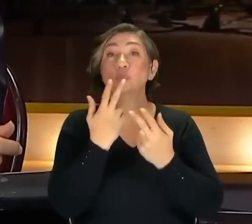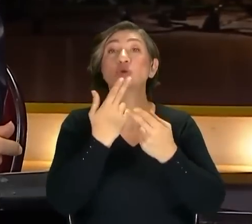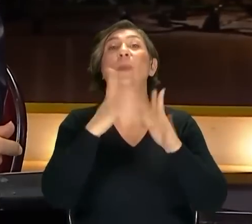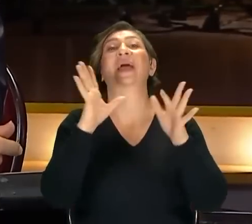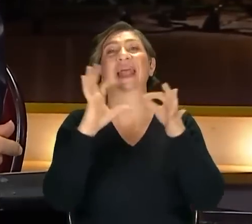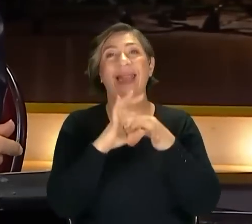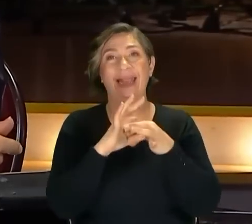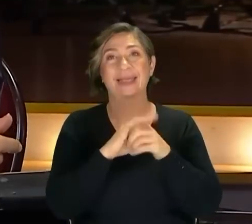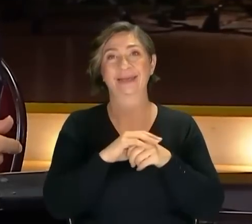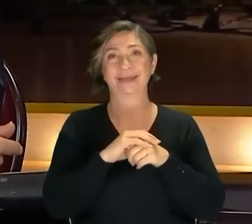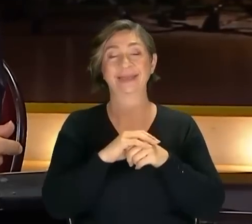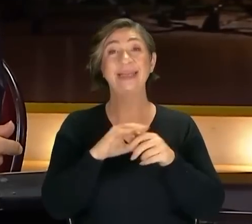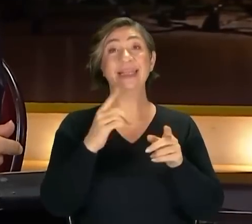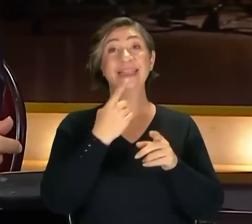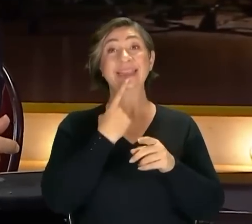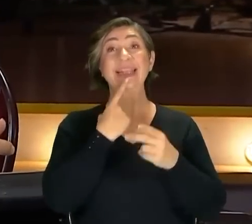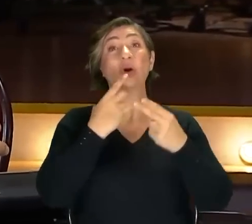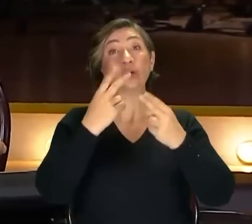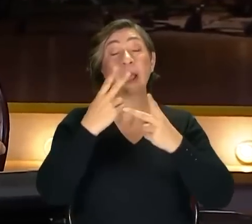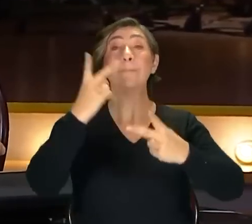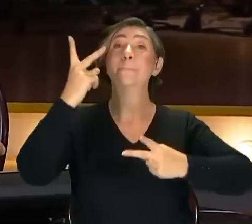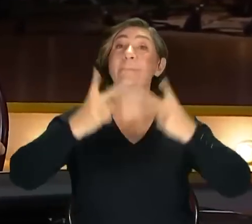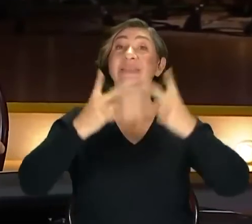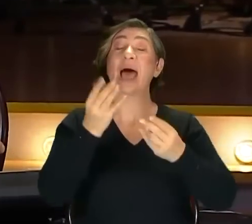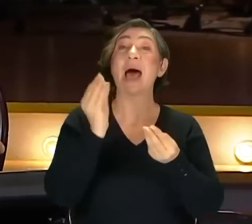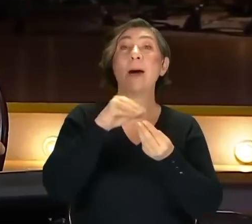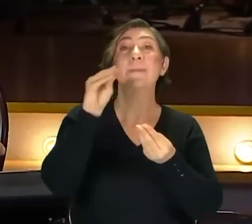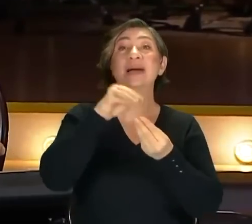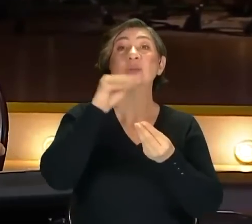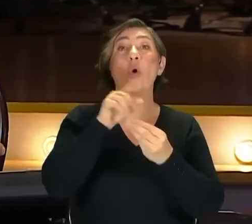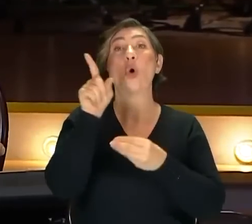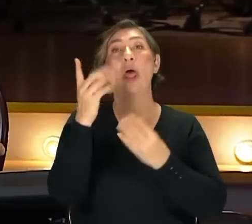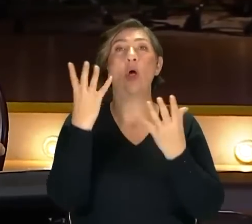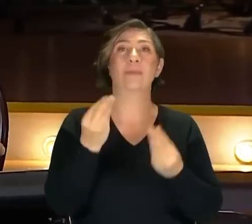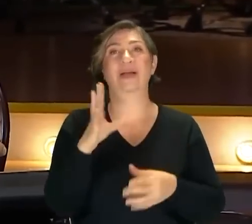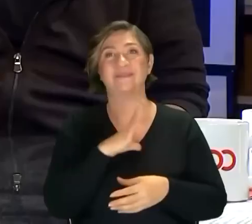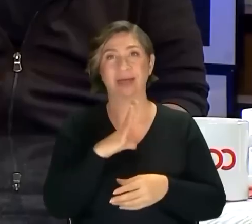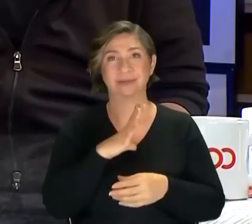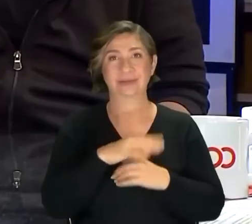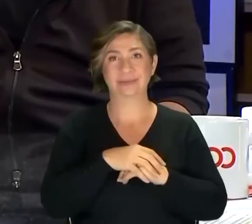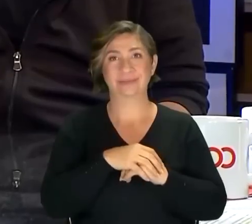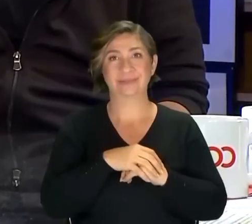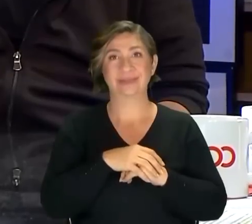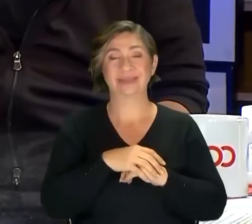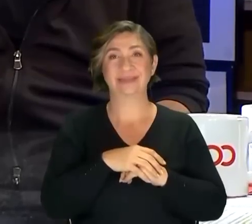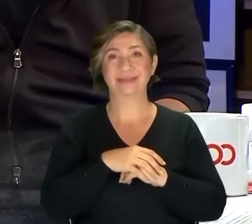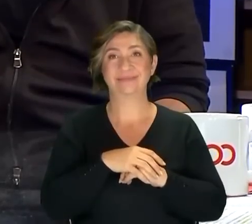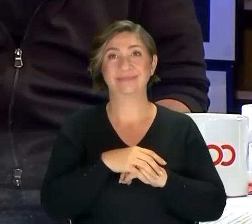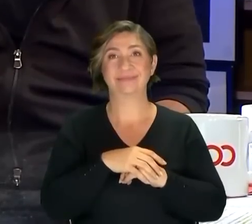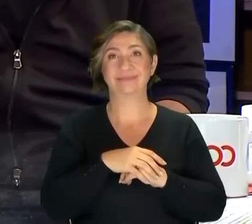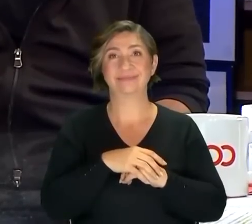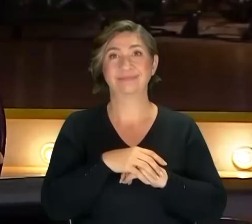ilgili. Yani dil konuşanlarda da bazen abartılı bir şekilde oralı olmak var. Tabii. Aksansız.